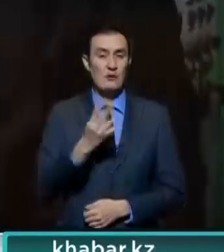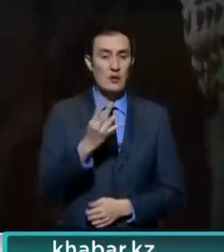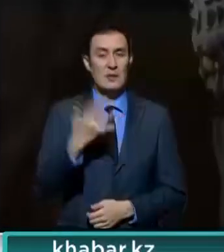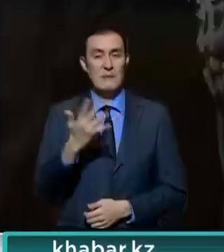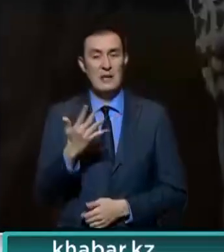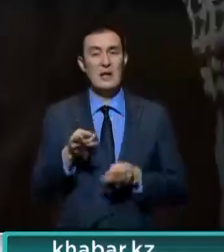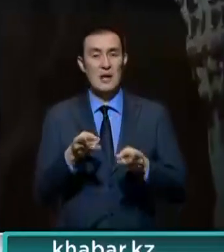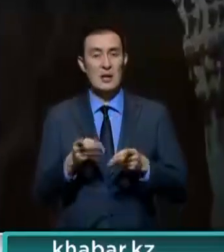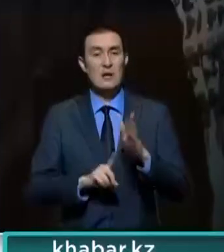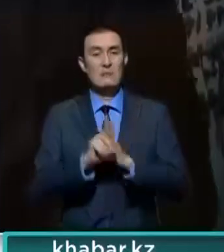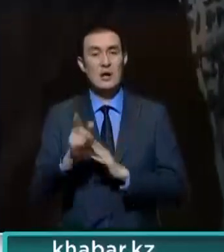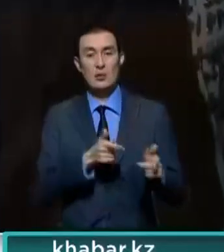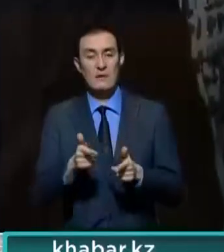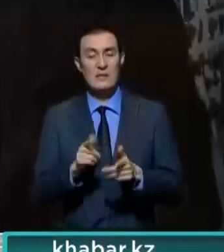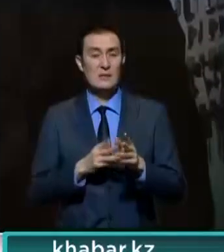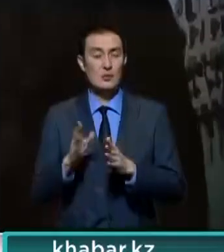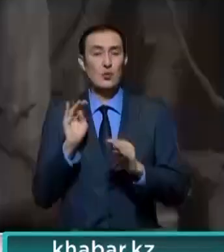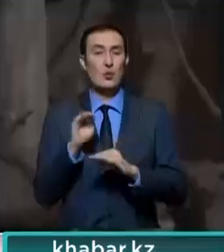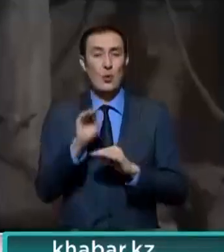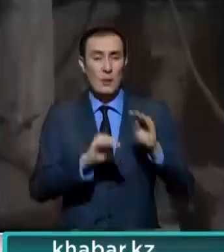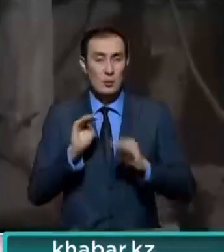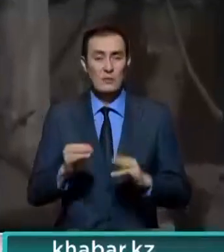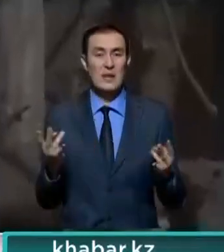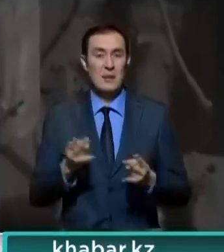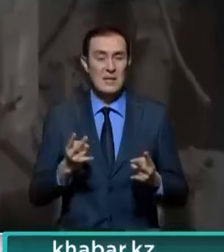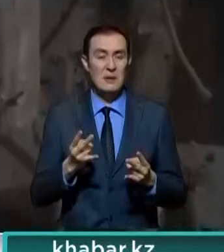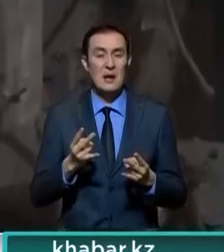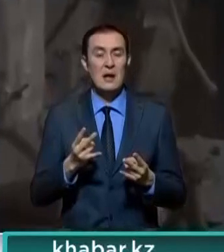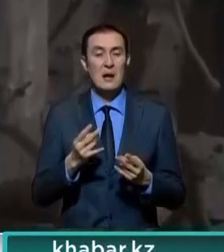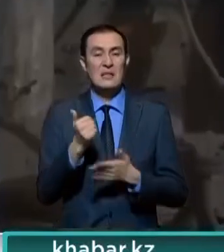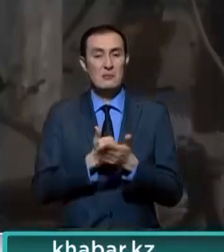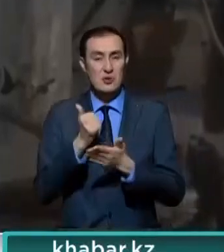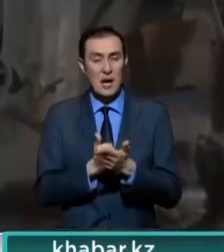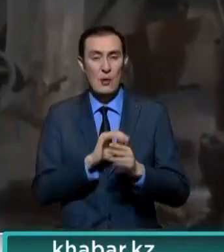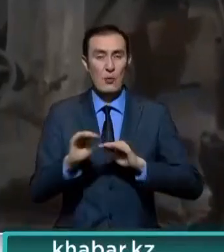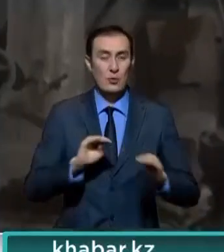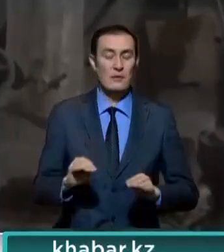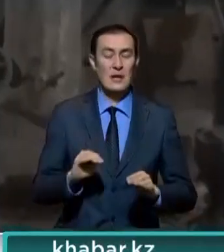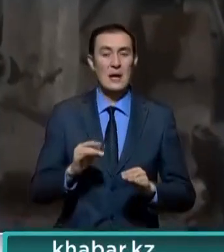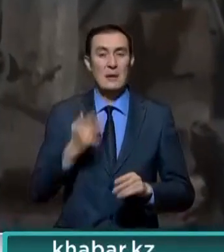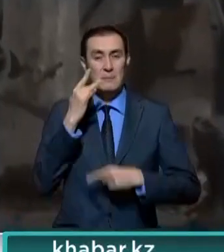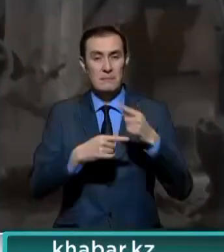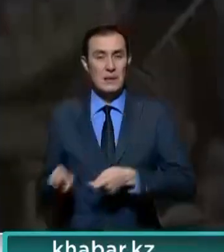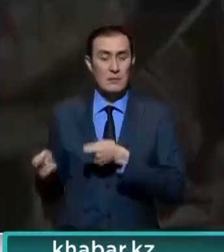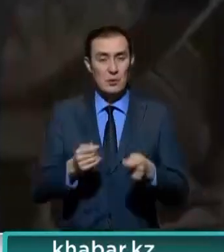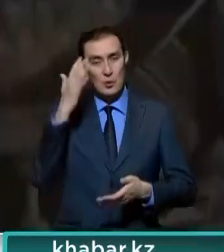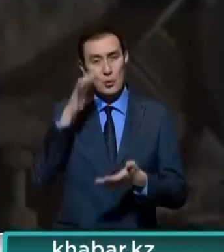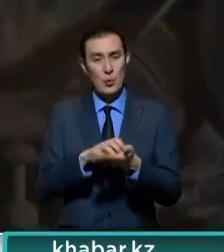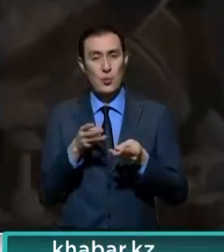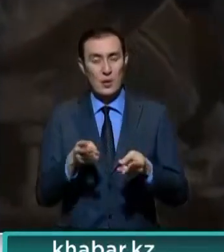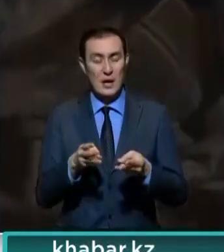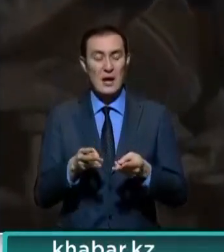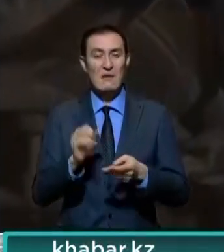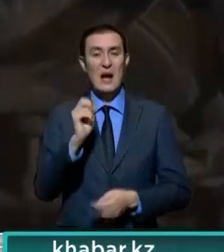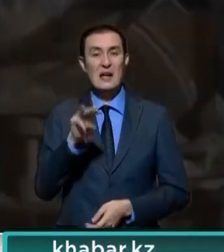котлы готовятся к запуску. Они доукомплектованы всем необходимым оборудованием. Налажены бесперебойные поставки угля. Напомним,